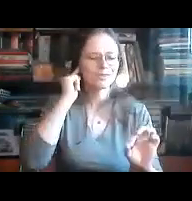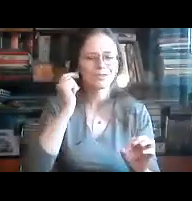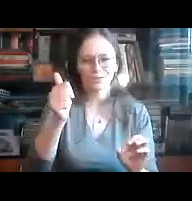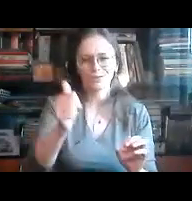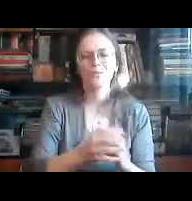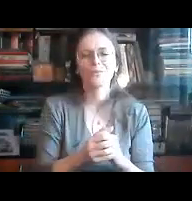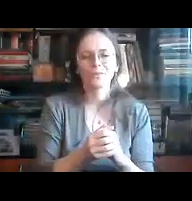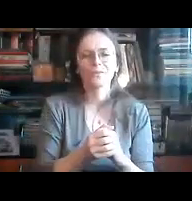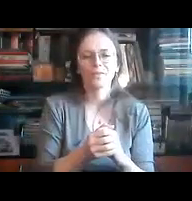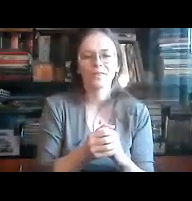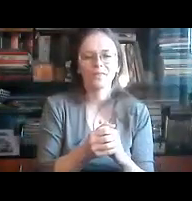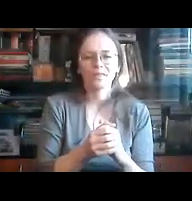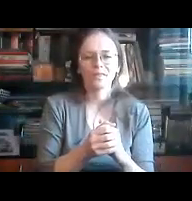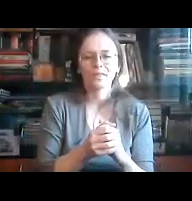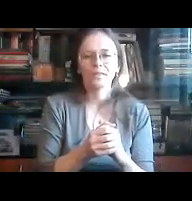Да.